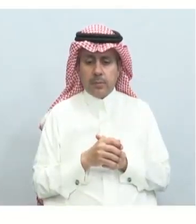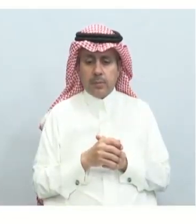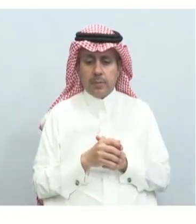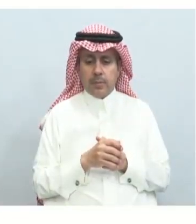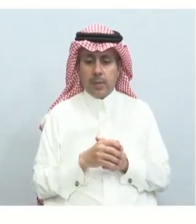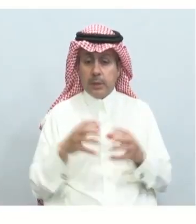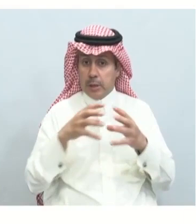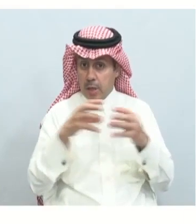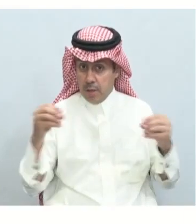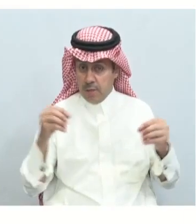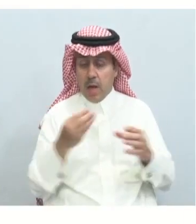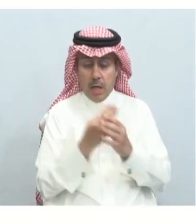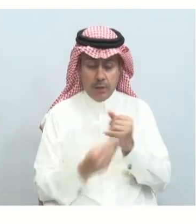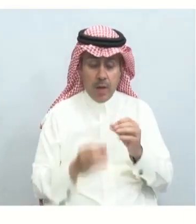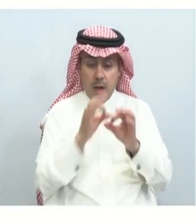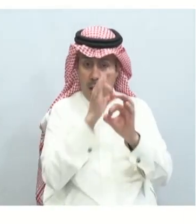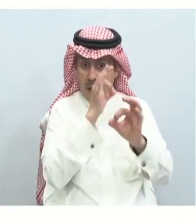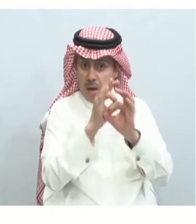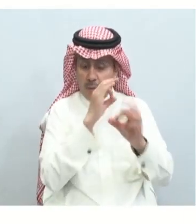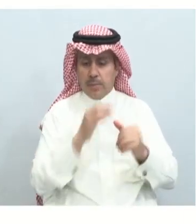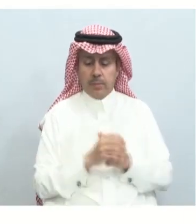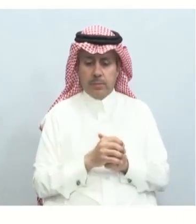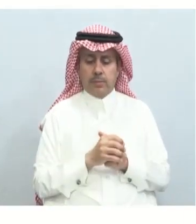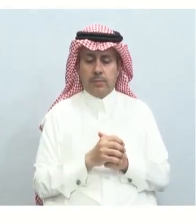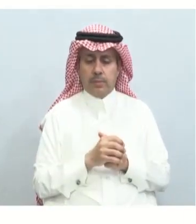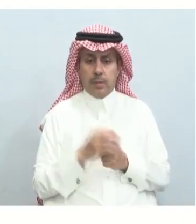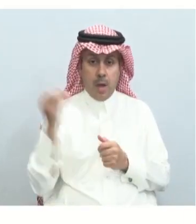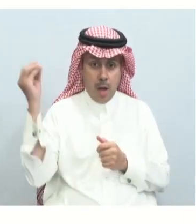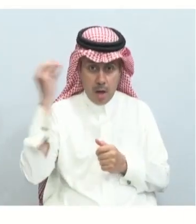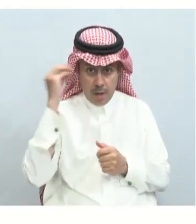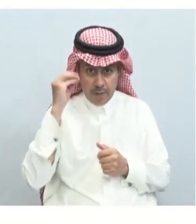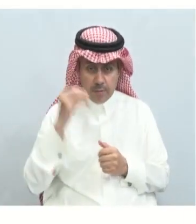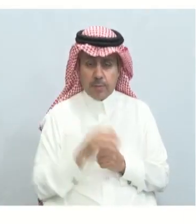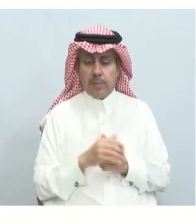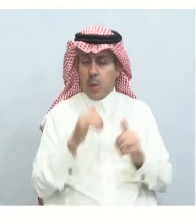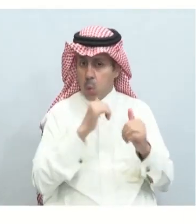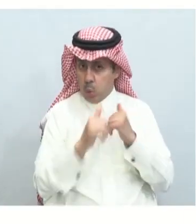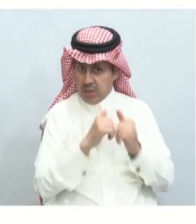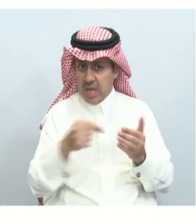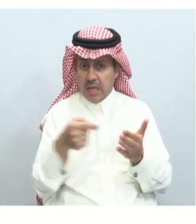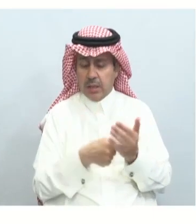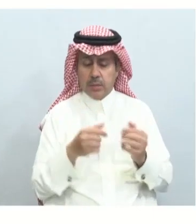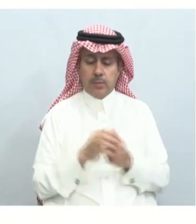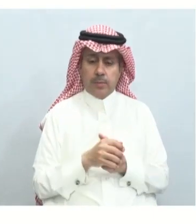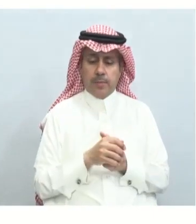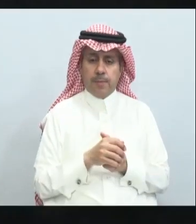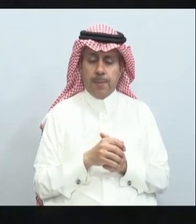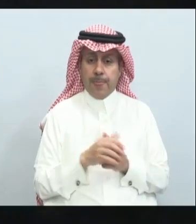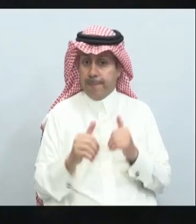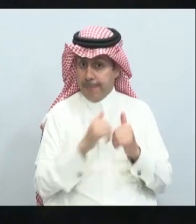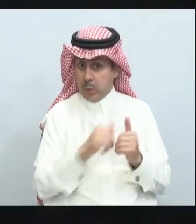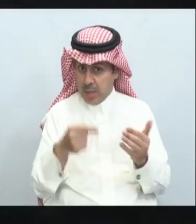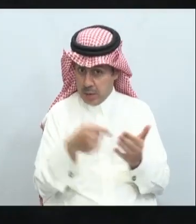تعالى التعريف باطفال الانابيب عرفنا الان ان هناك وسيله علاجيه هذه الوسيله